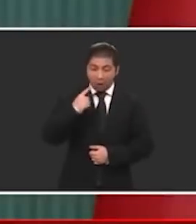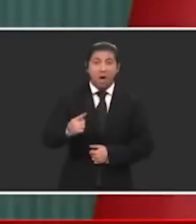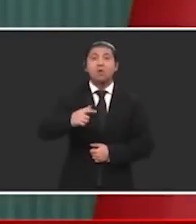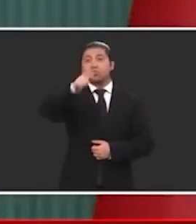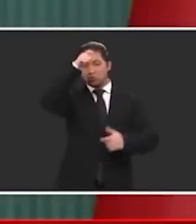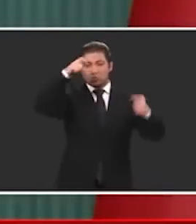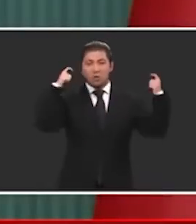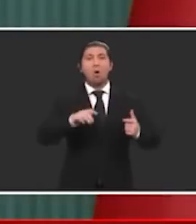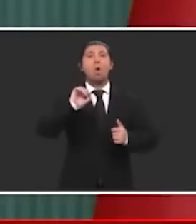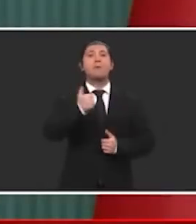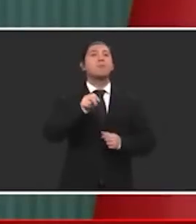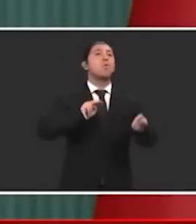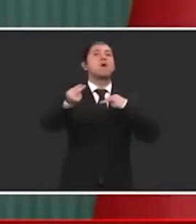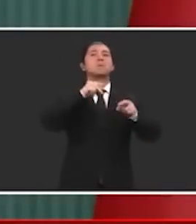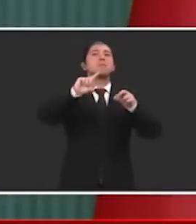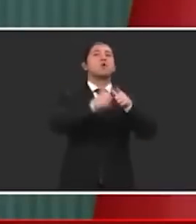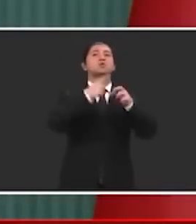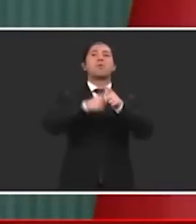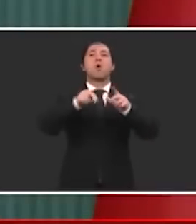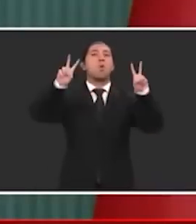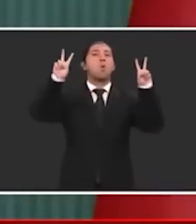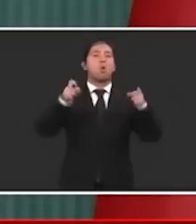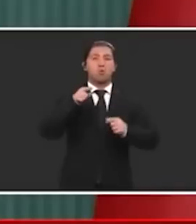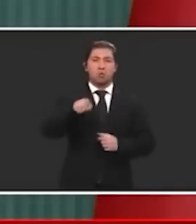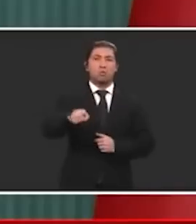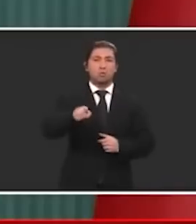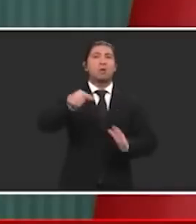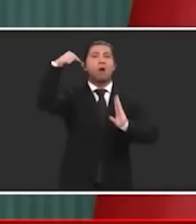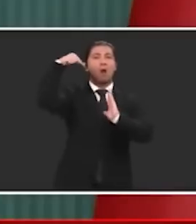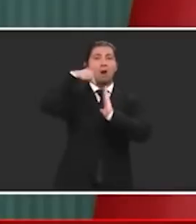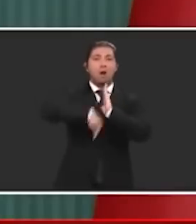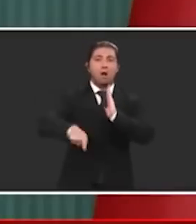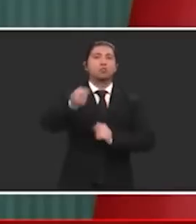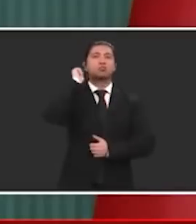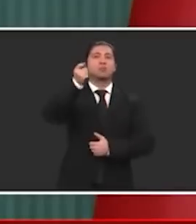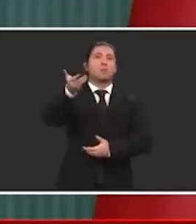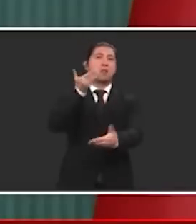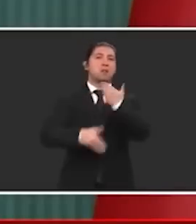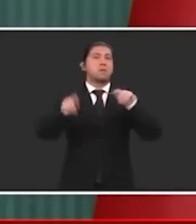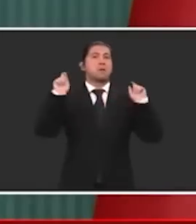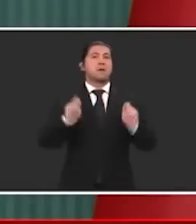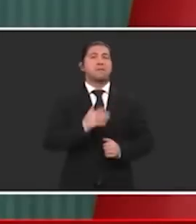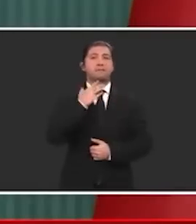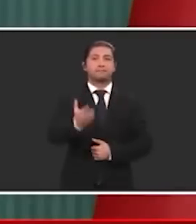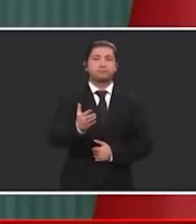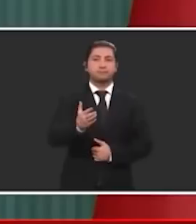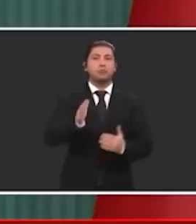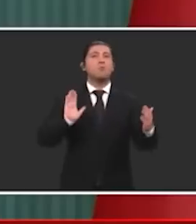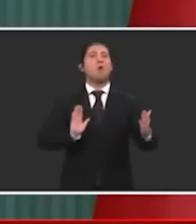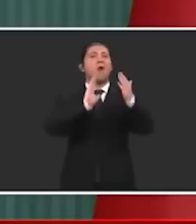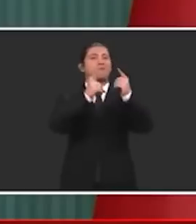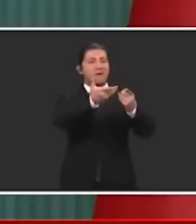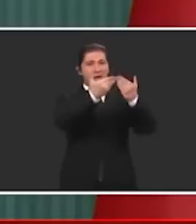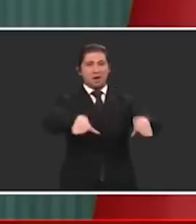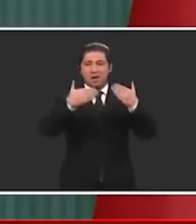ülkemizin diğer kritik ulaştırma projeleriyle ilgili kapsamlı bir sunum yaptı. Muhalefetin